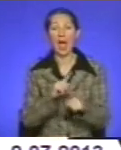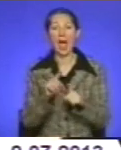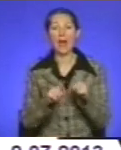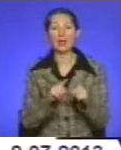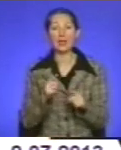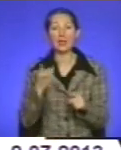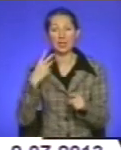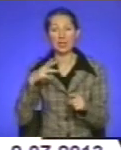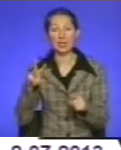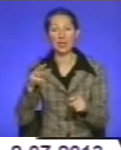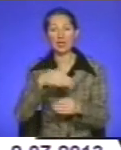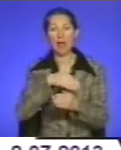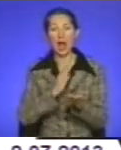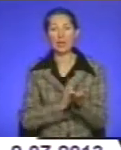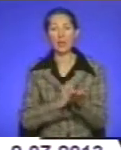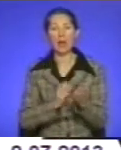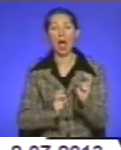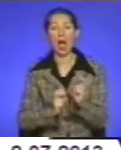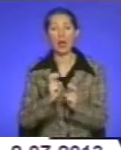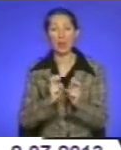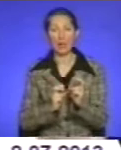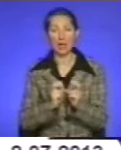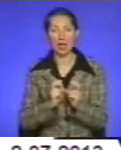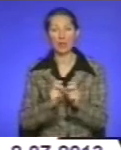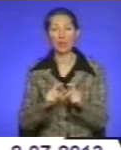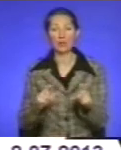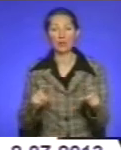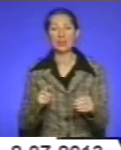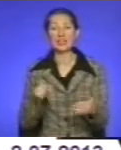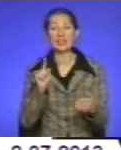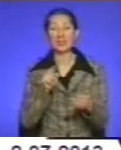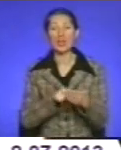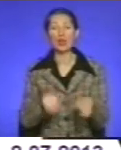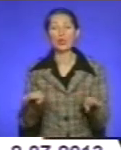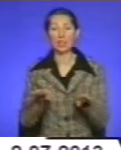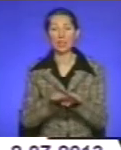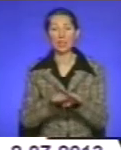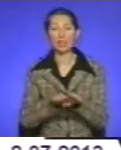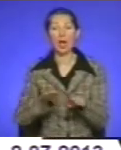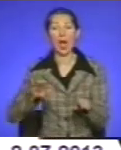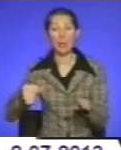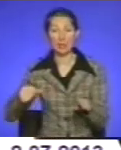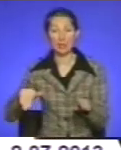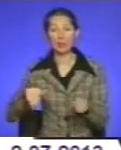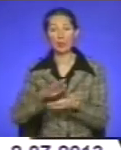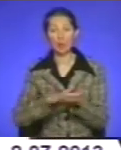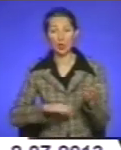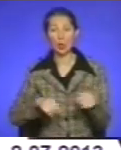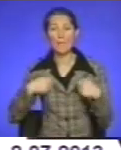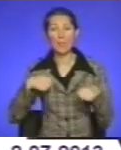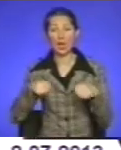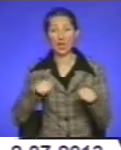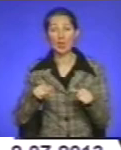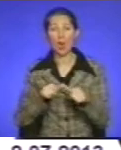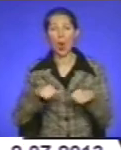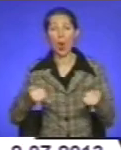Реорганизация хлебокомбинатов с целью закрытия и последующей продажи участков земли